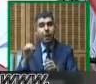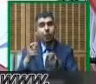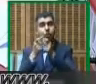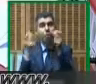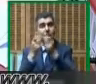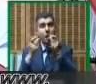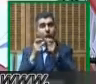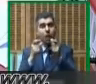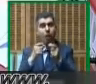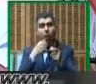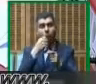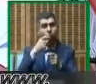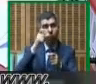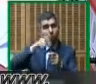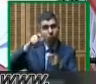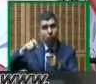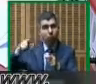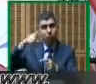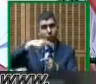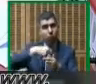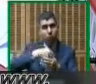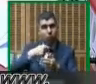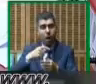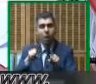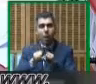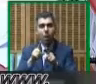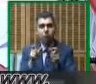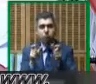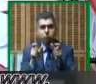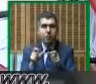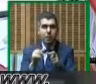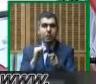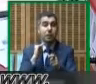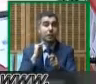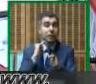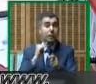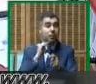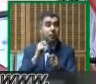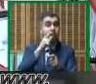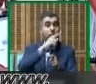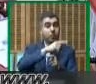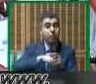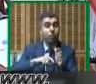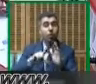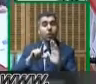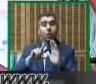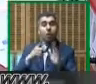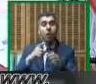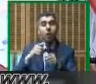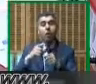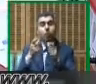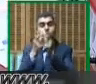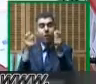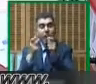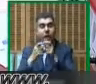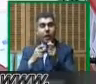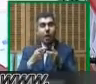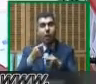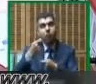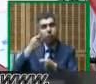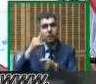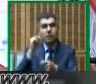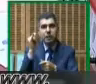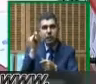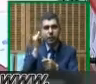النظام. نواجه اشكاليه الاحتكار، ولهذا انا كنتفهم المطالب ديال شركه الانتاج التي تطرح هذه القضيه، ووجهت